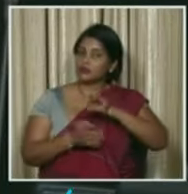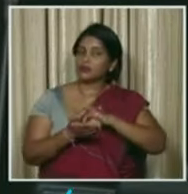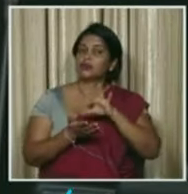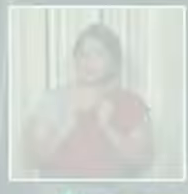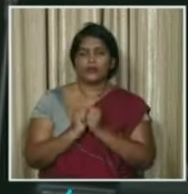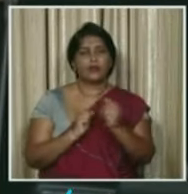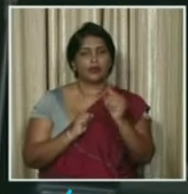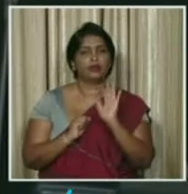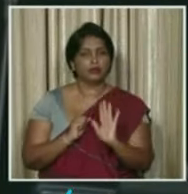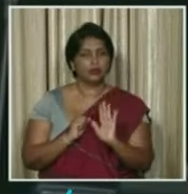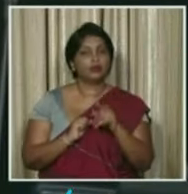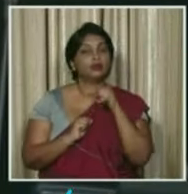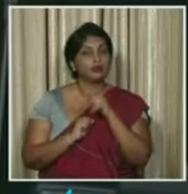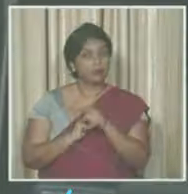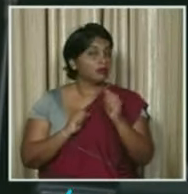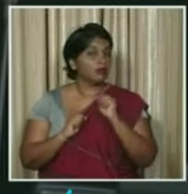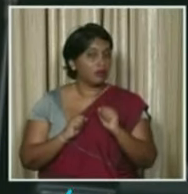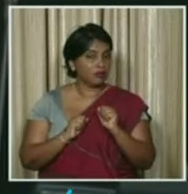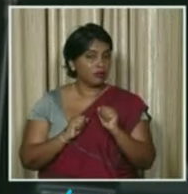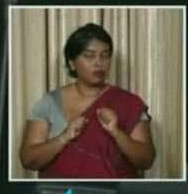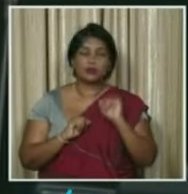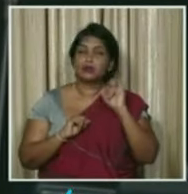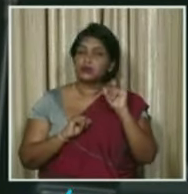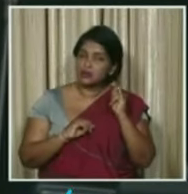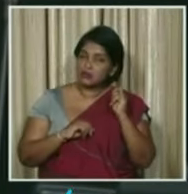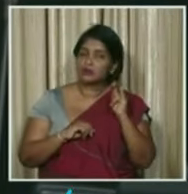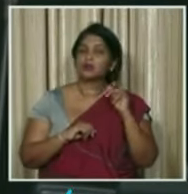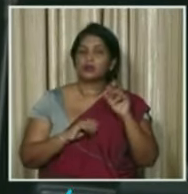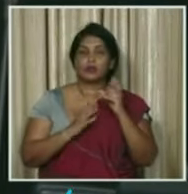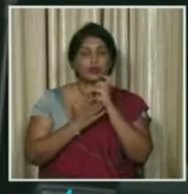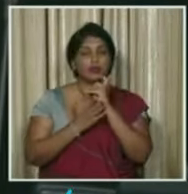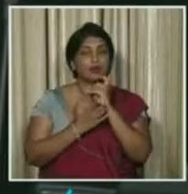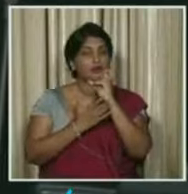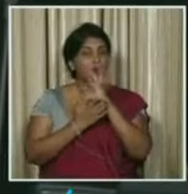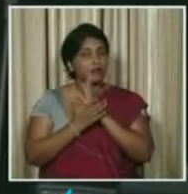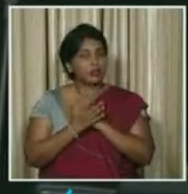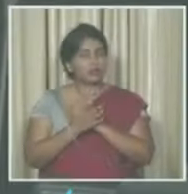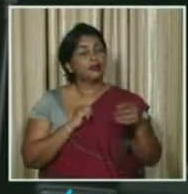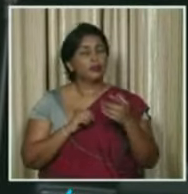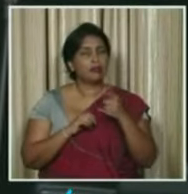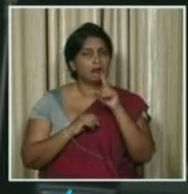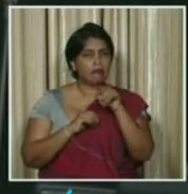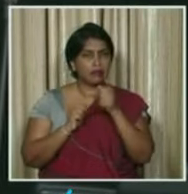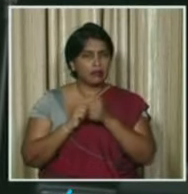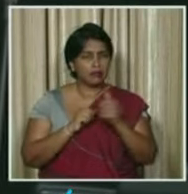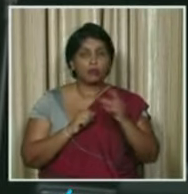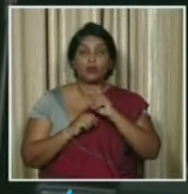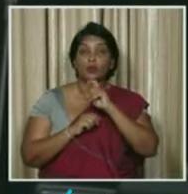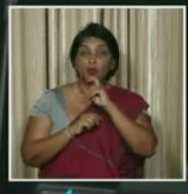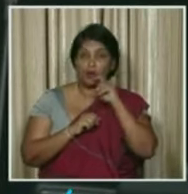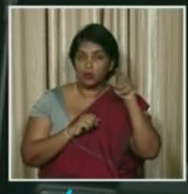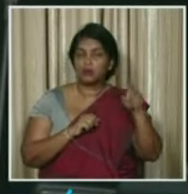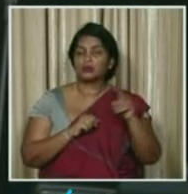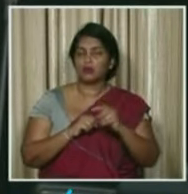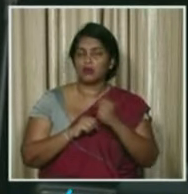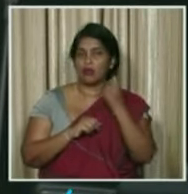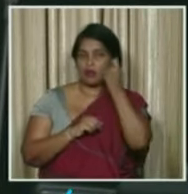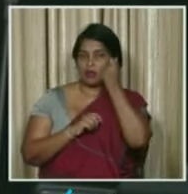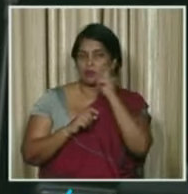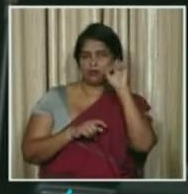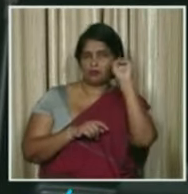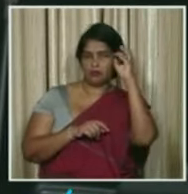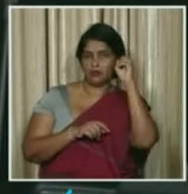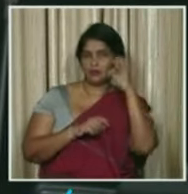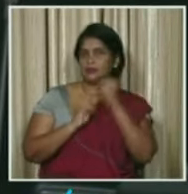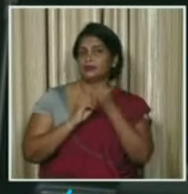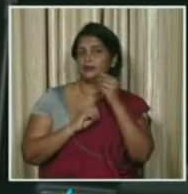නම් මේක කරගන්න. ඒකෙන් කරන්නේ යම් හේකින් ව්‍යවස්ථාදායකය වැරදි පැත්තට යනවා නම් අධිකරණය ඒකට සංඥාවක් දීලා ලයිට් එලියක්